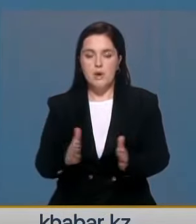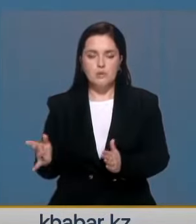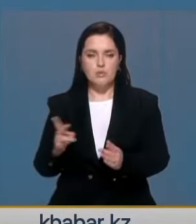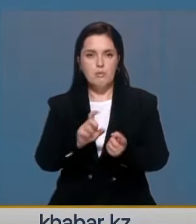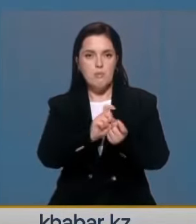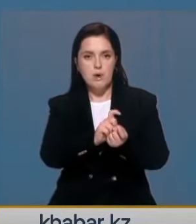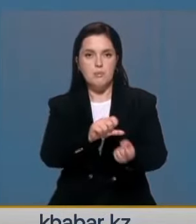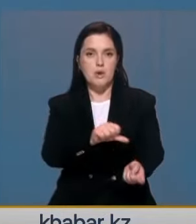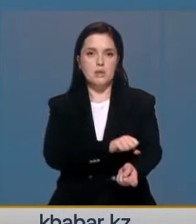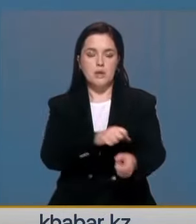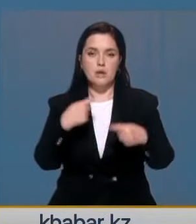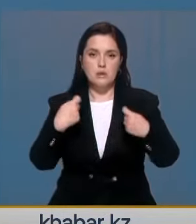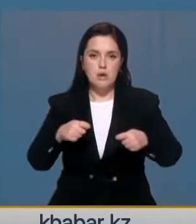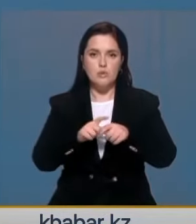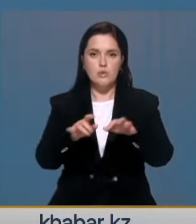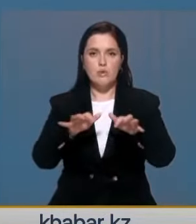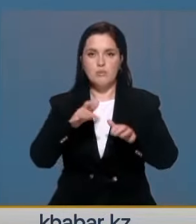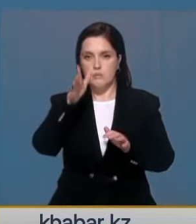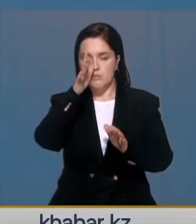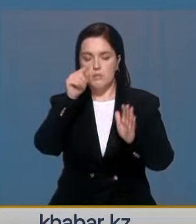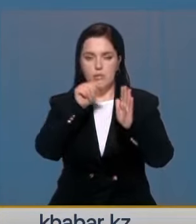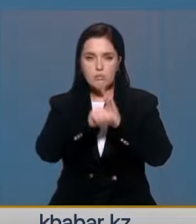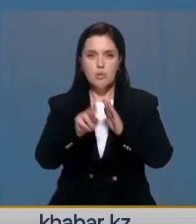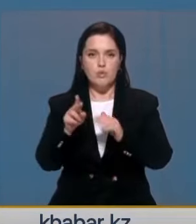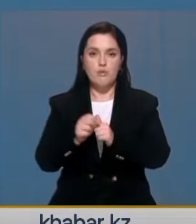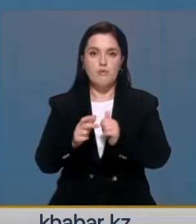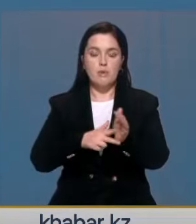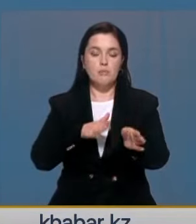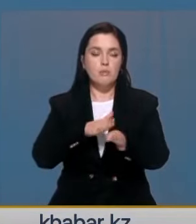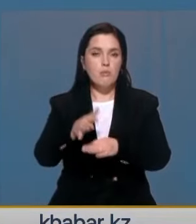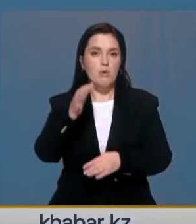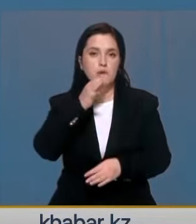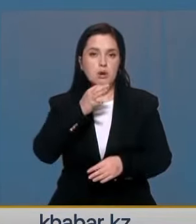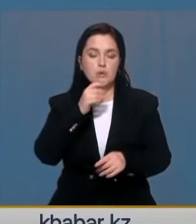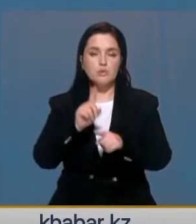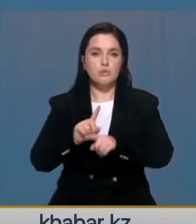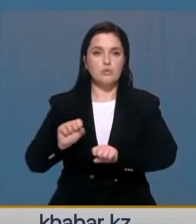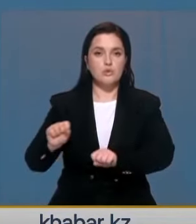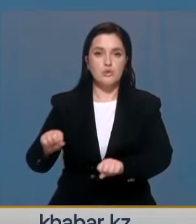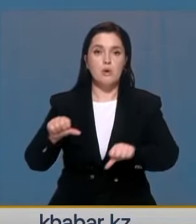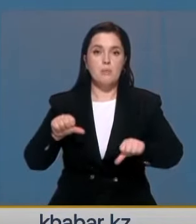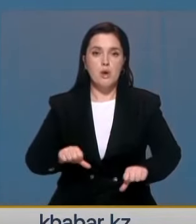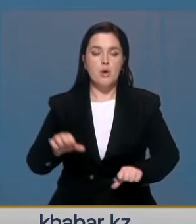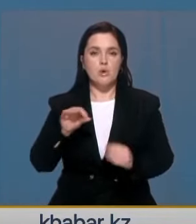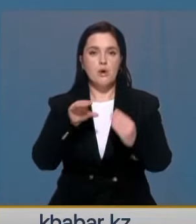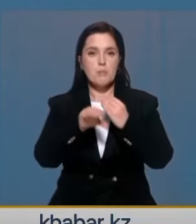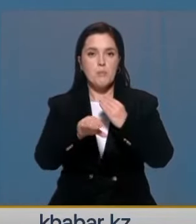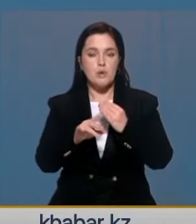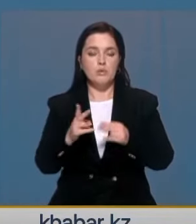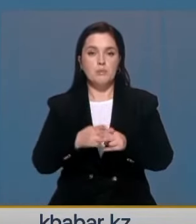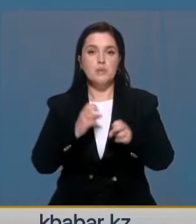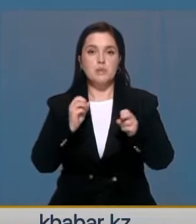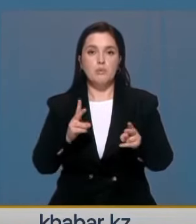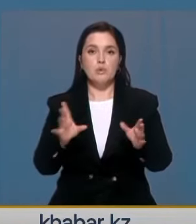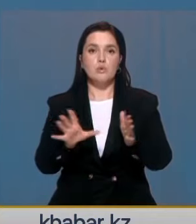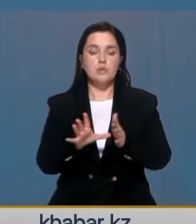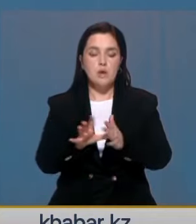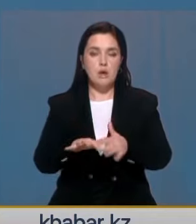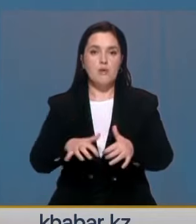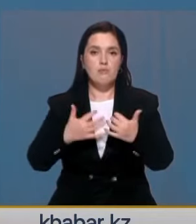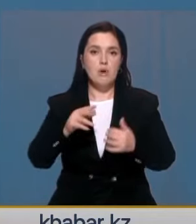наркопреступности защите прав несовершеннолетних обеспечению дорожной безопасности цифровизации кадровых